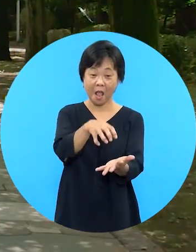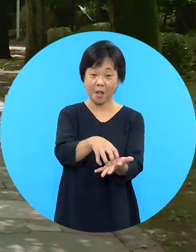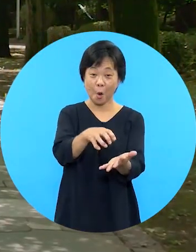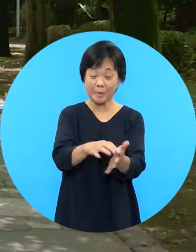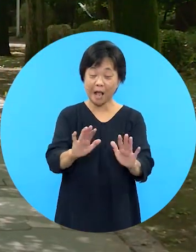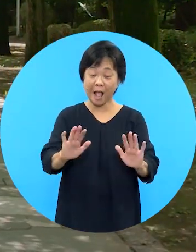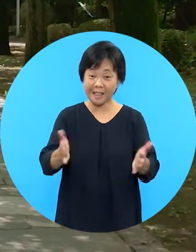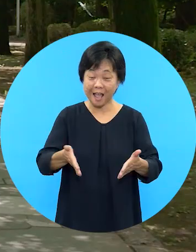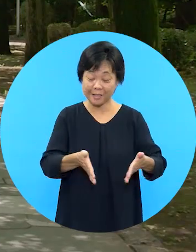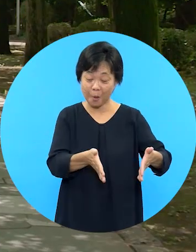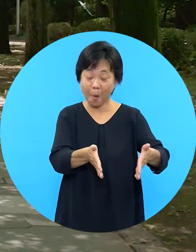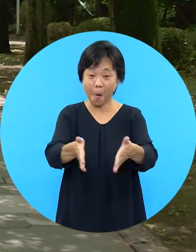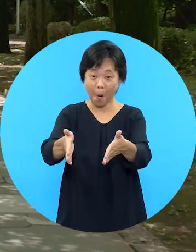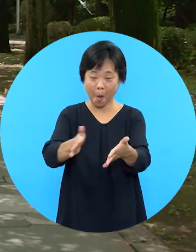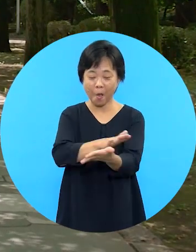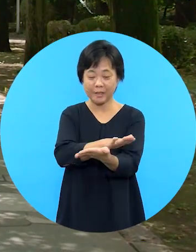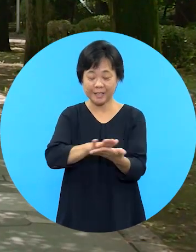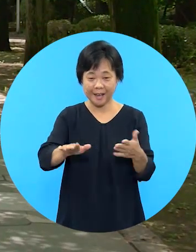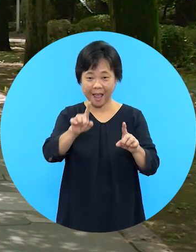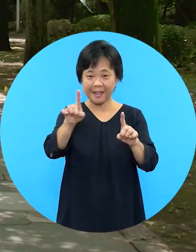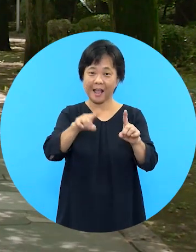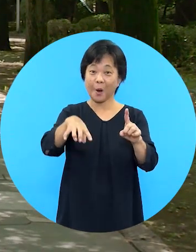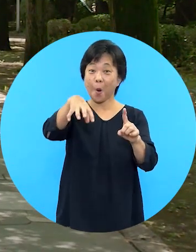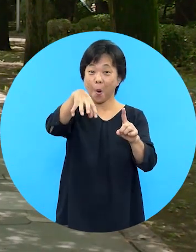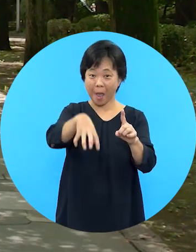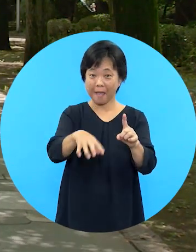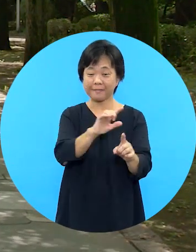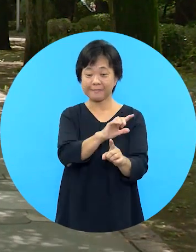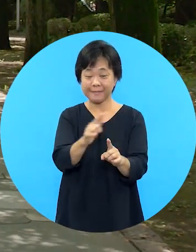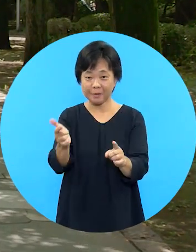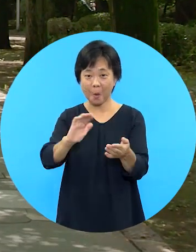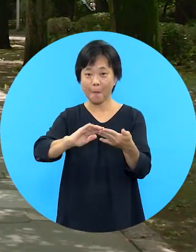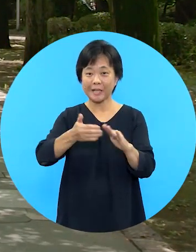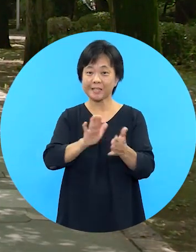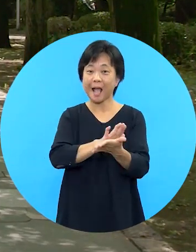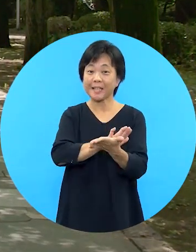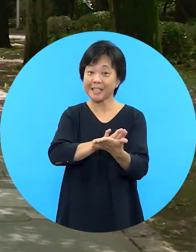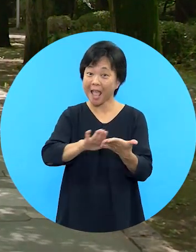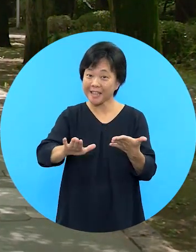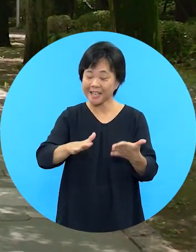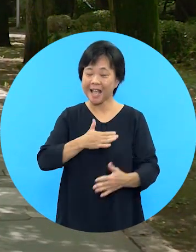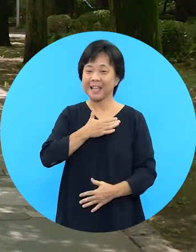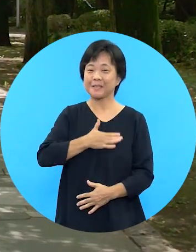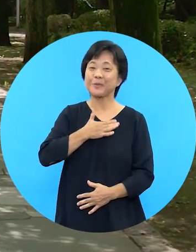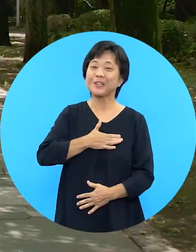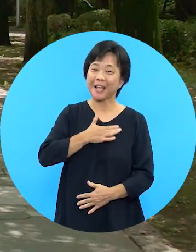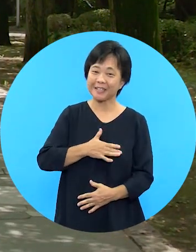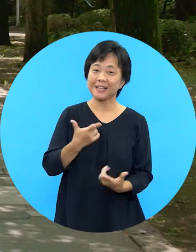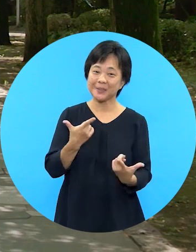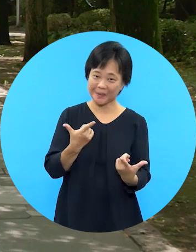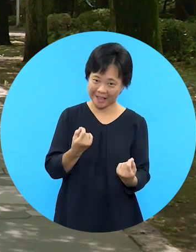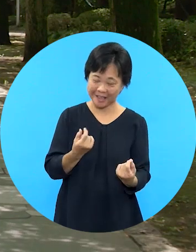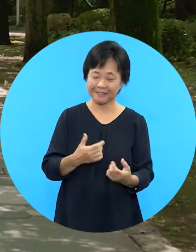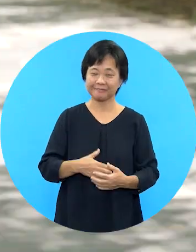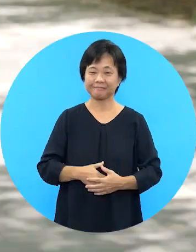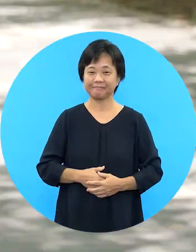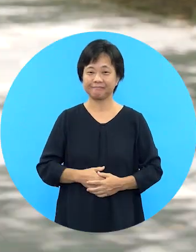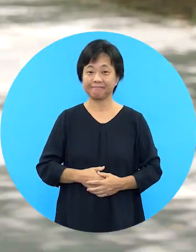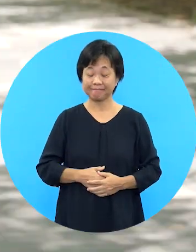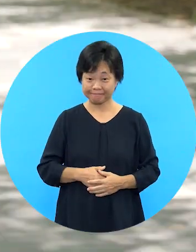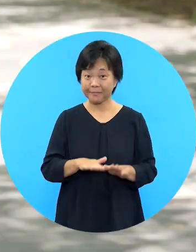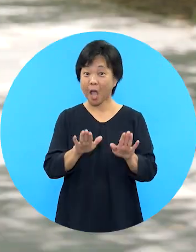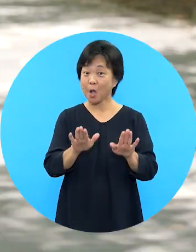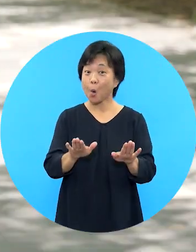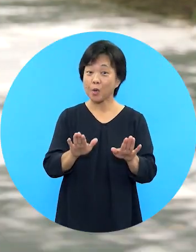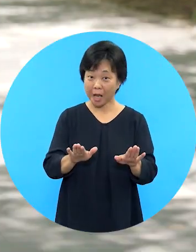ゴミが落ちていない道路や手入れが行き届いた公園など街がきれいだと気持ちがいいですよね。そ